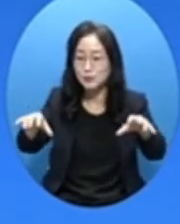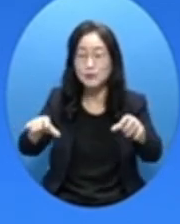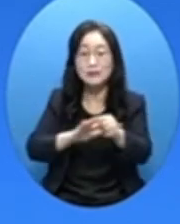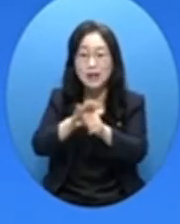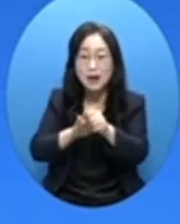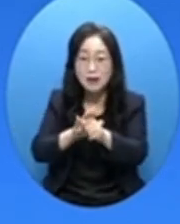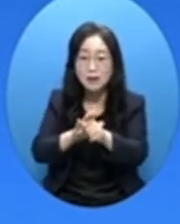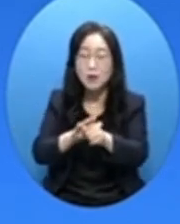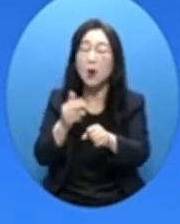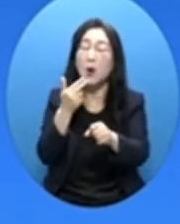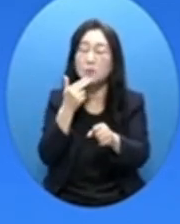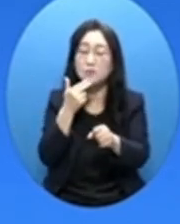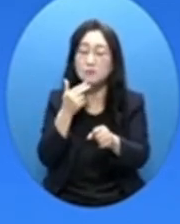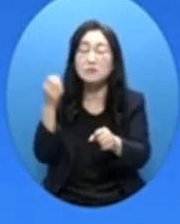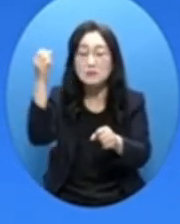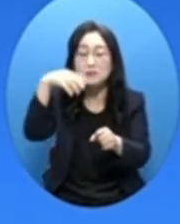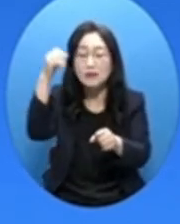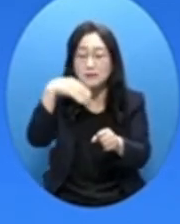않아서 그냥